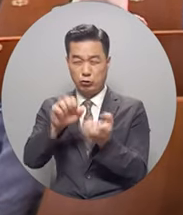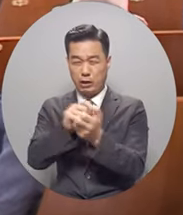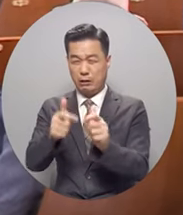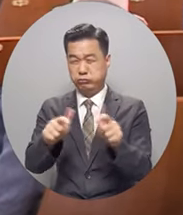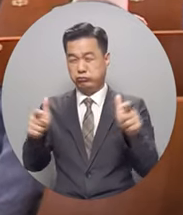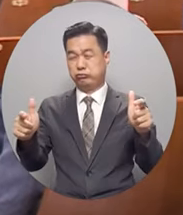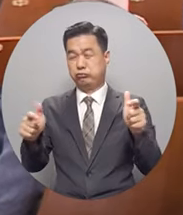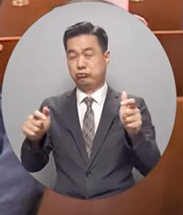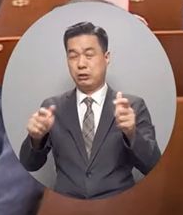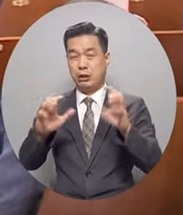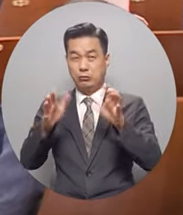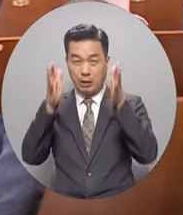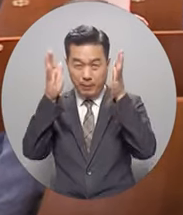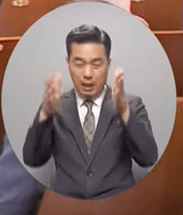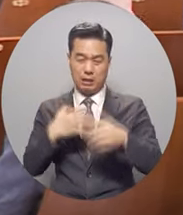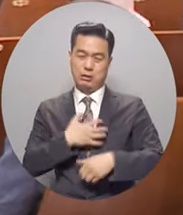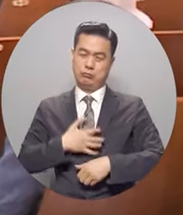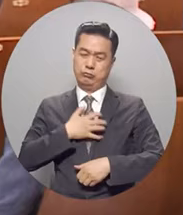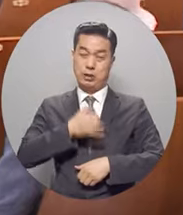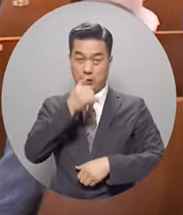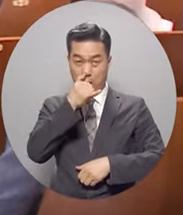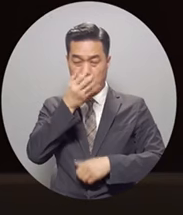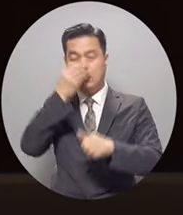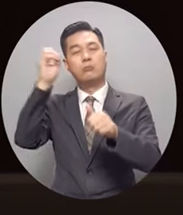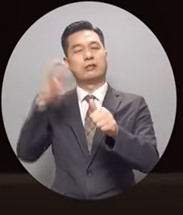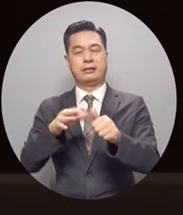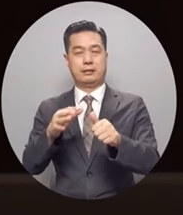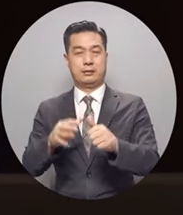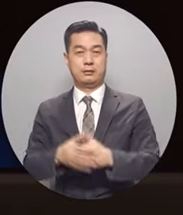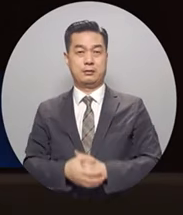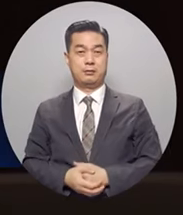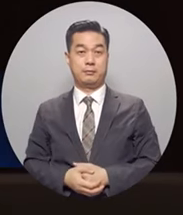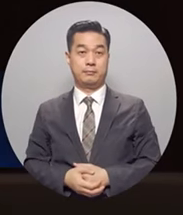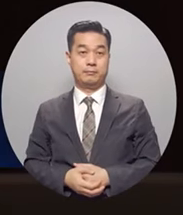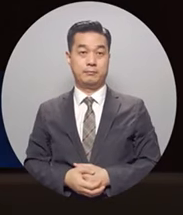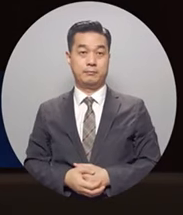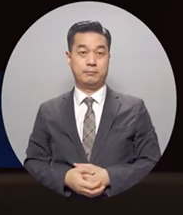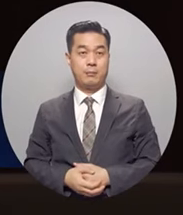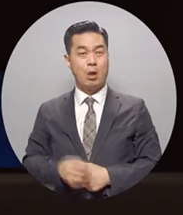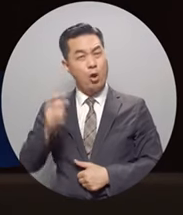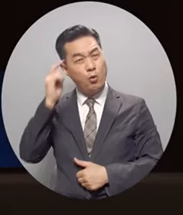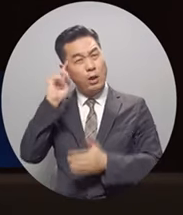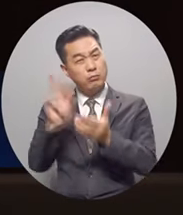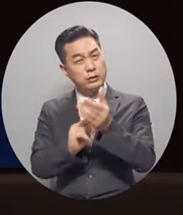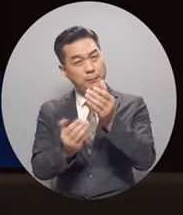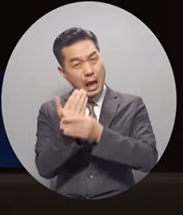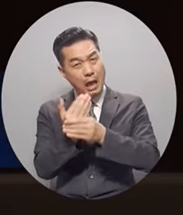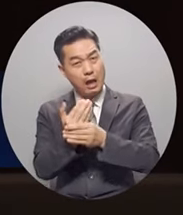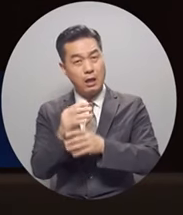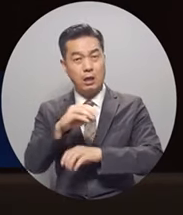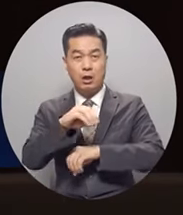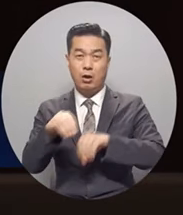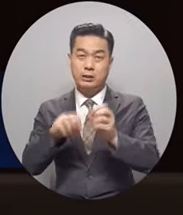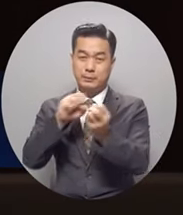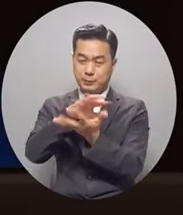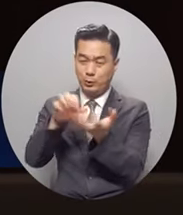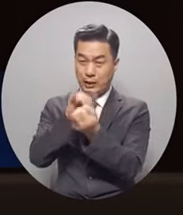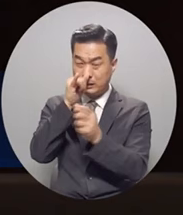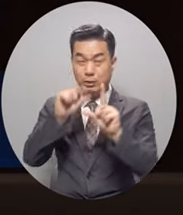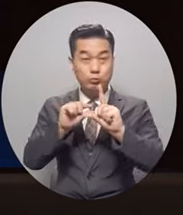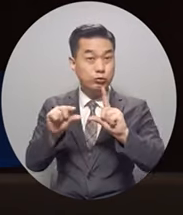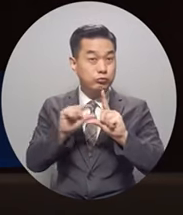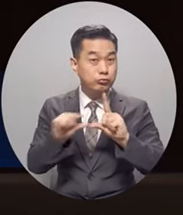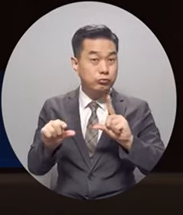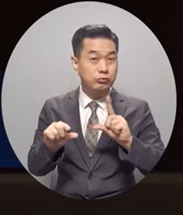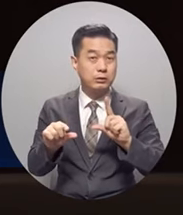결과가 논란을불러일으키고여론을분열시킬수있다는우려를표명했지만, 이러한우려는 묵살되었습니다."왜굳이불필요한 문제를일으키려하죠?""이미논란이